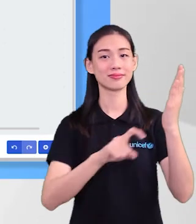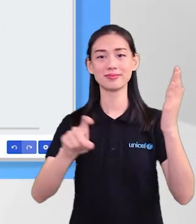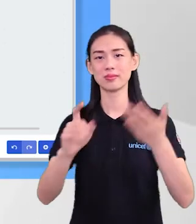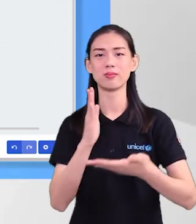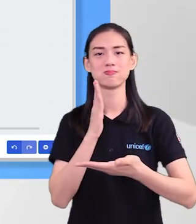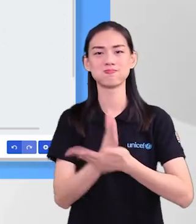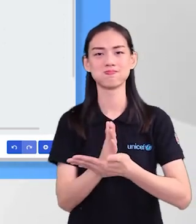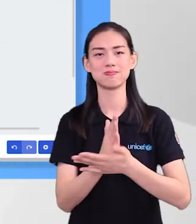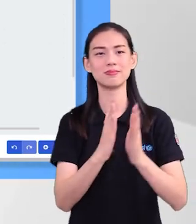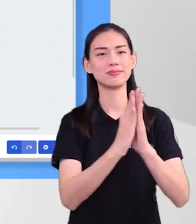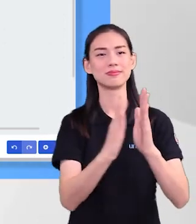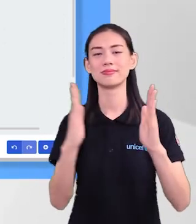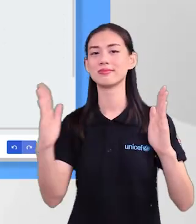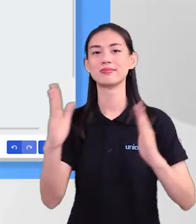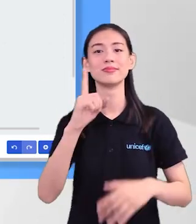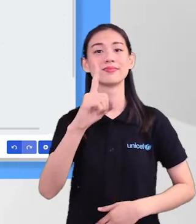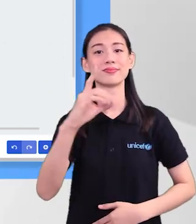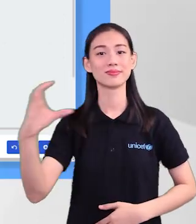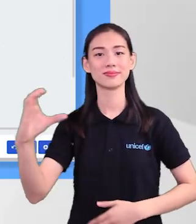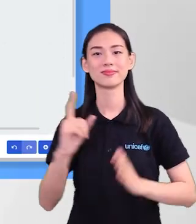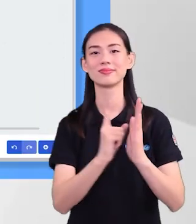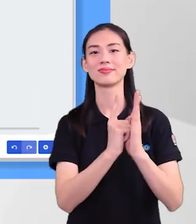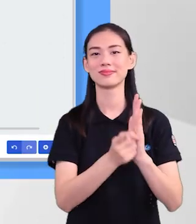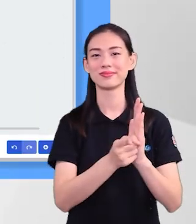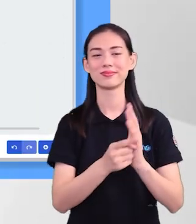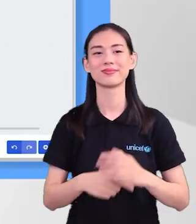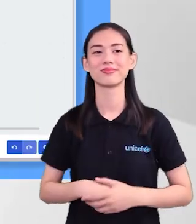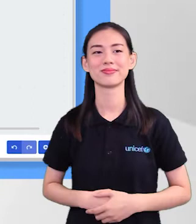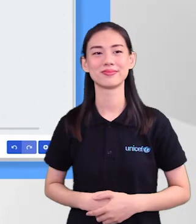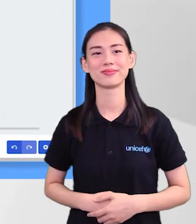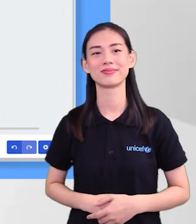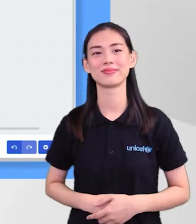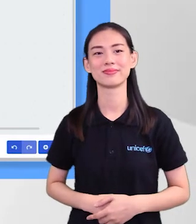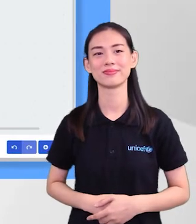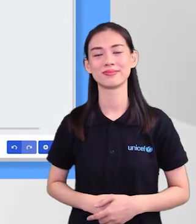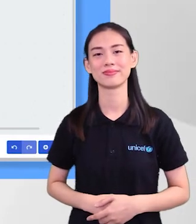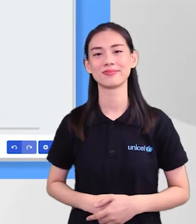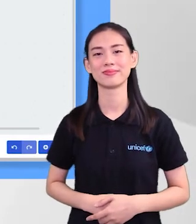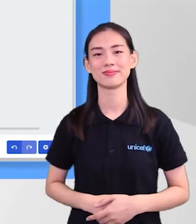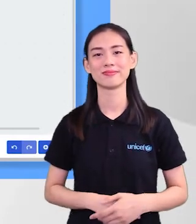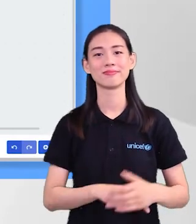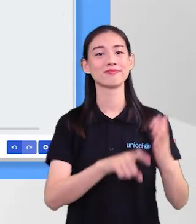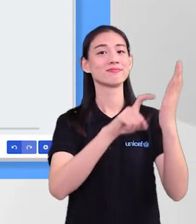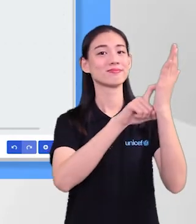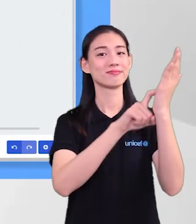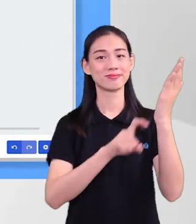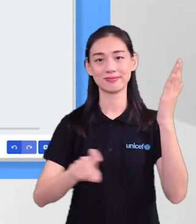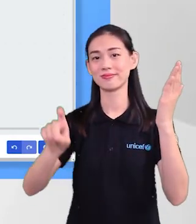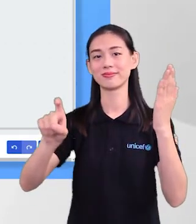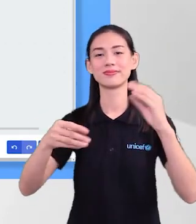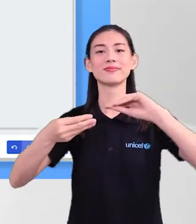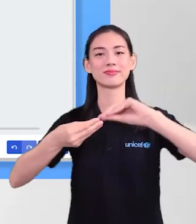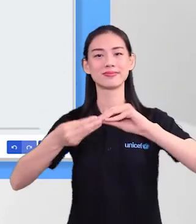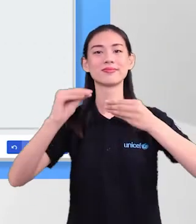block pause dan setkan masa sebanyak 100 milisaat. Tunjukkan nilai echo menggunakan show number dan variable echo.